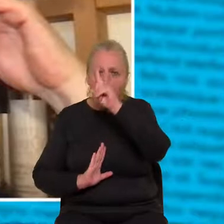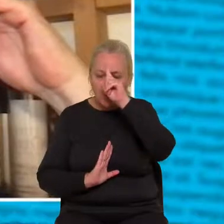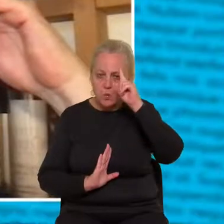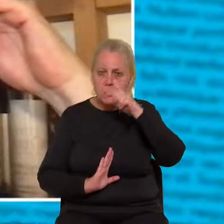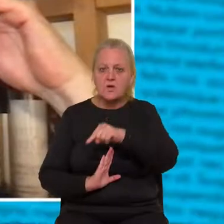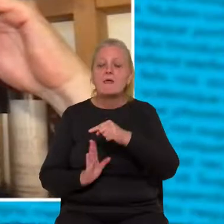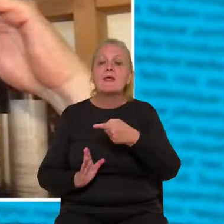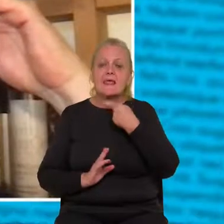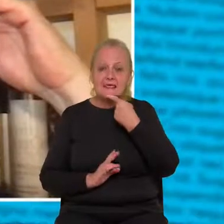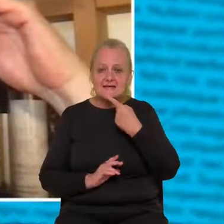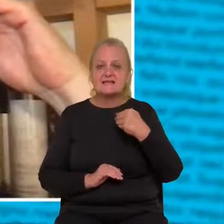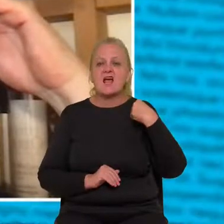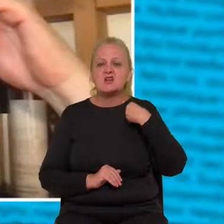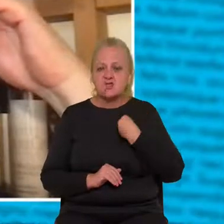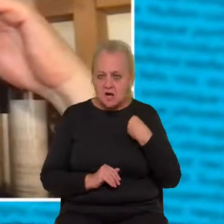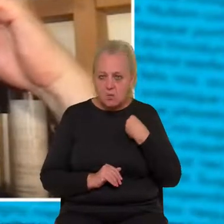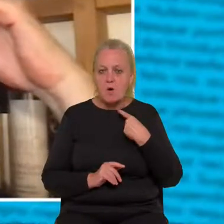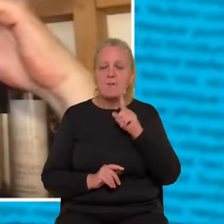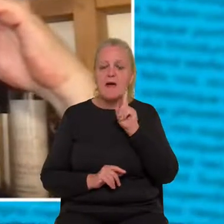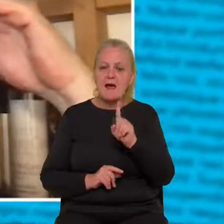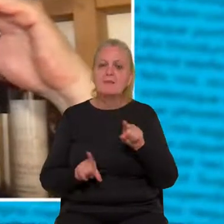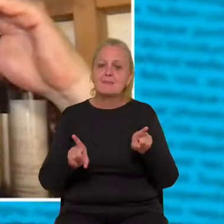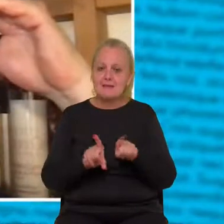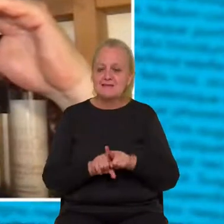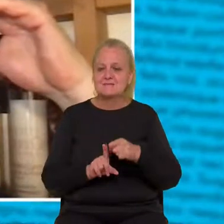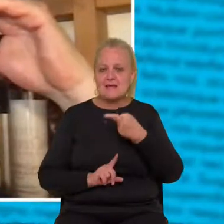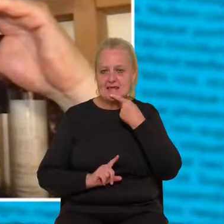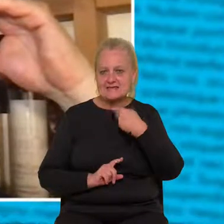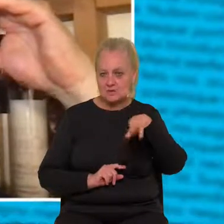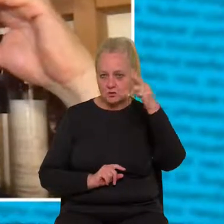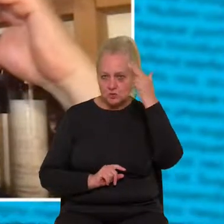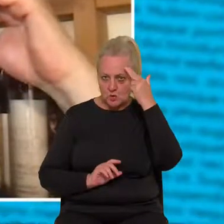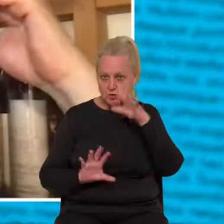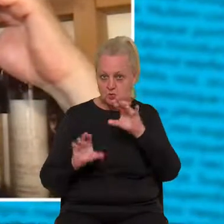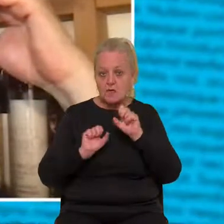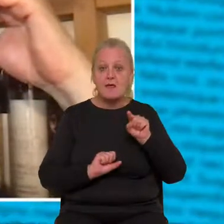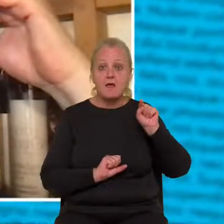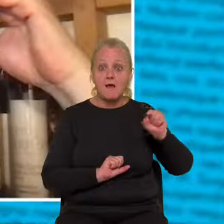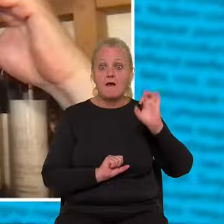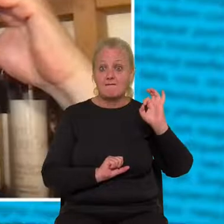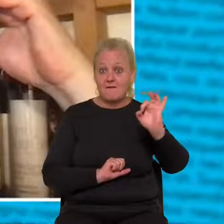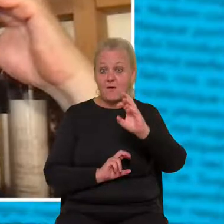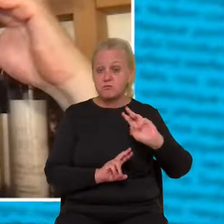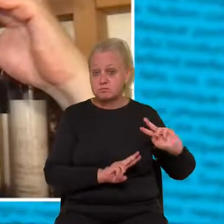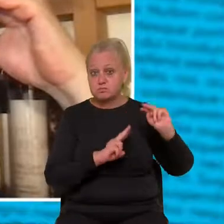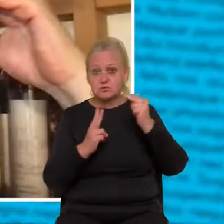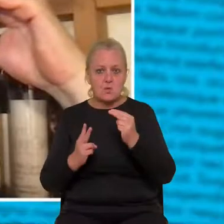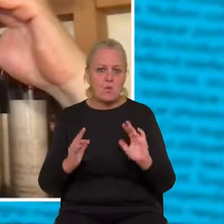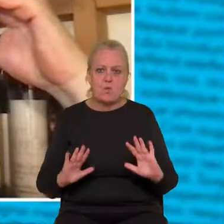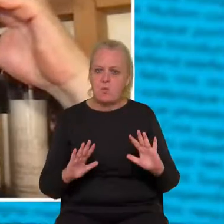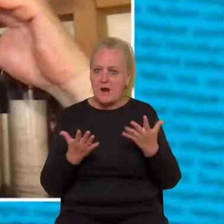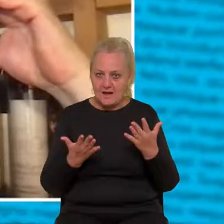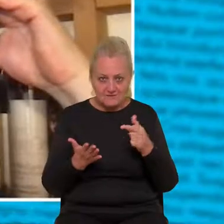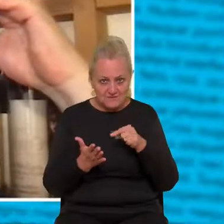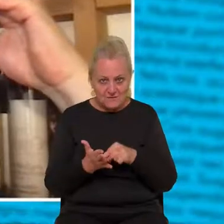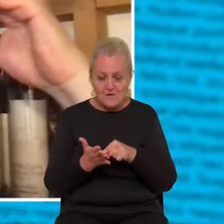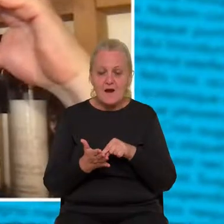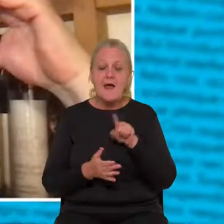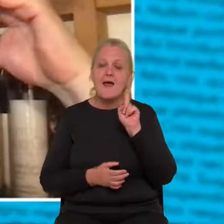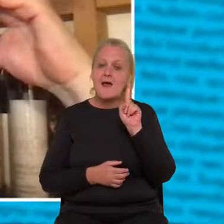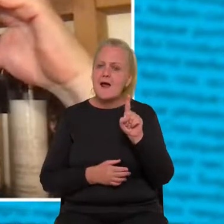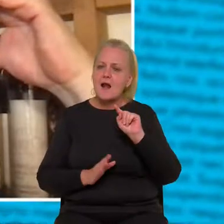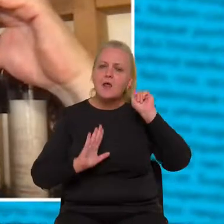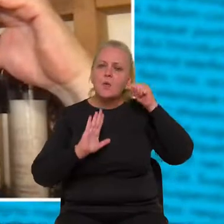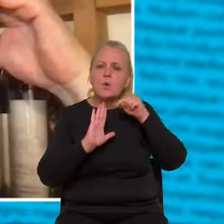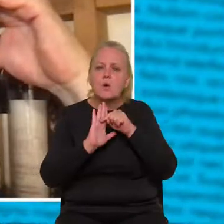język żałoby, ale również jest to język zrozumienia. I ten ich przekaz jest bardzo prosty, ale jednocześnie dość